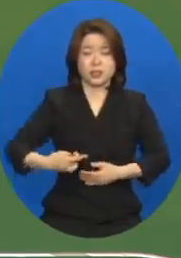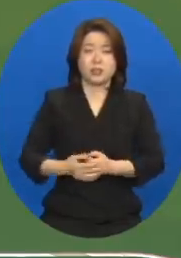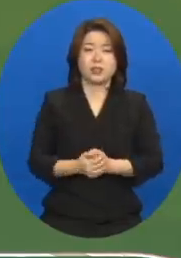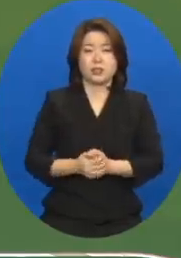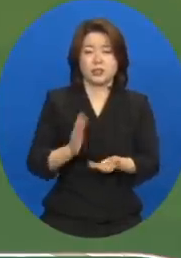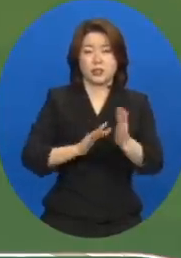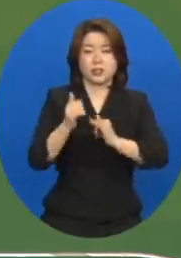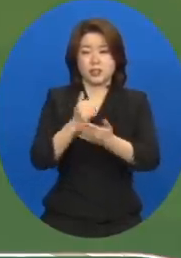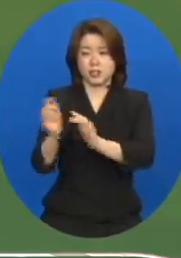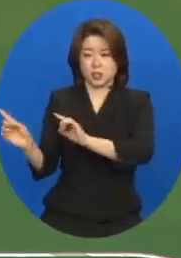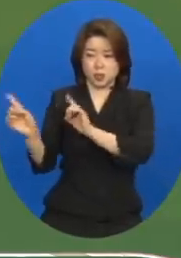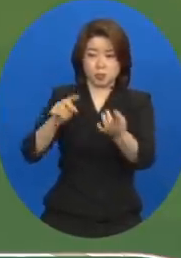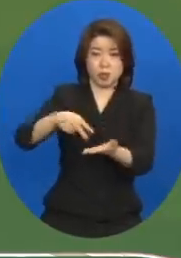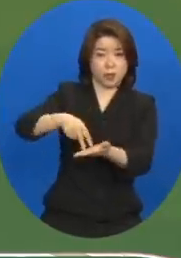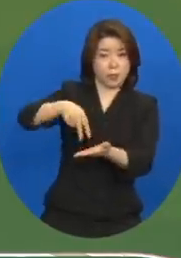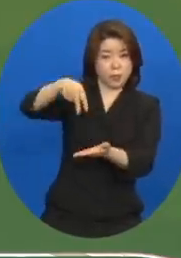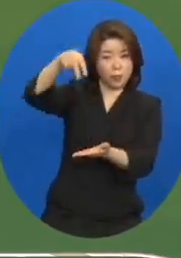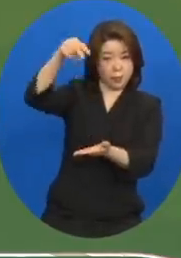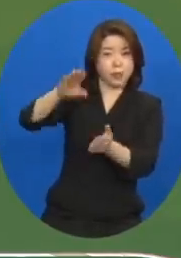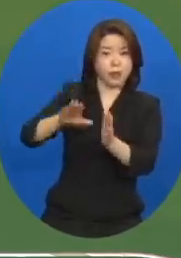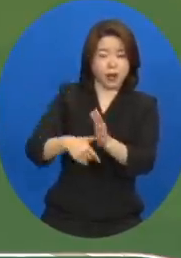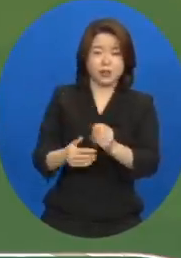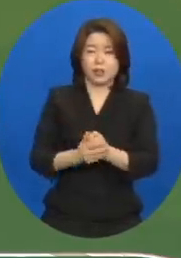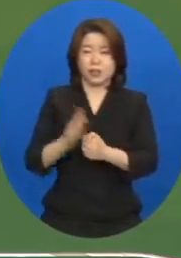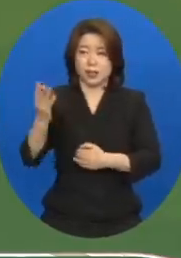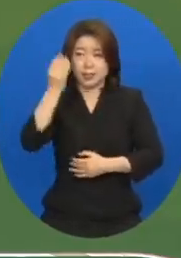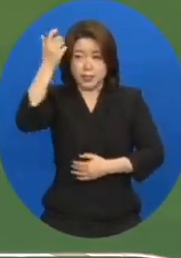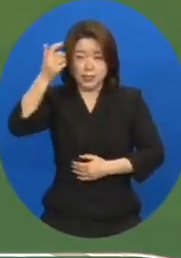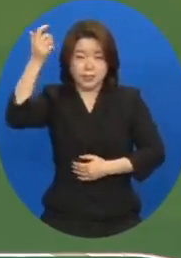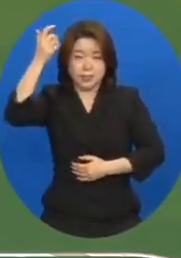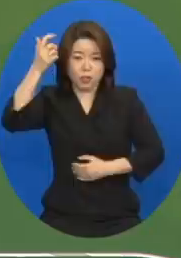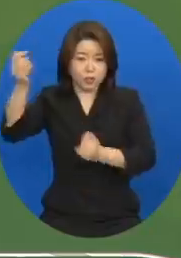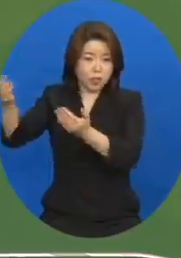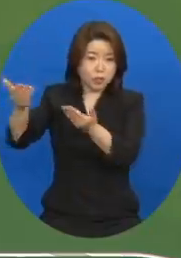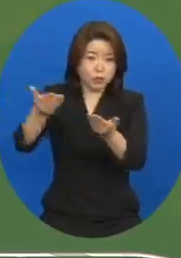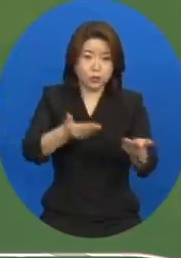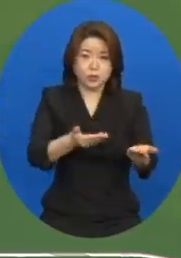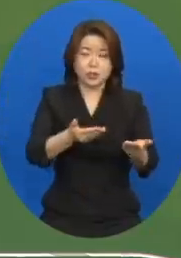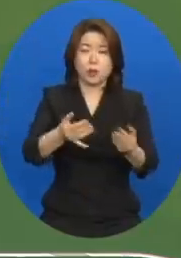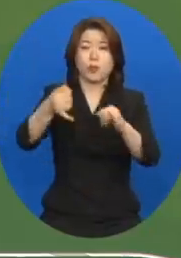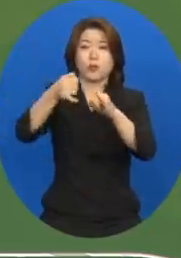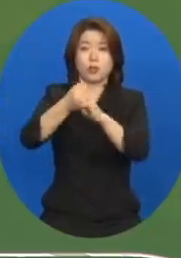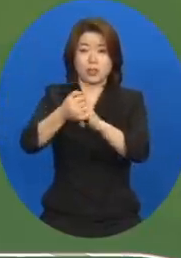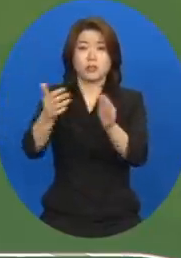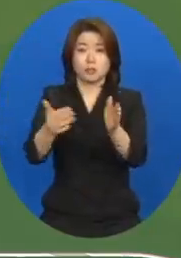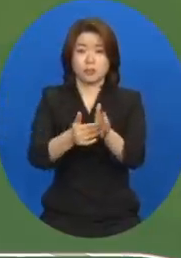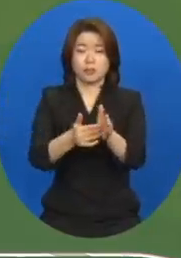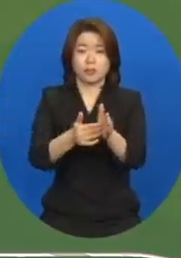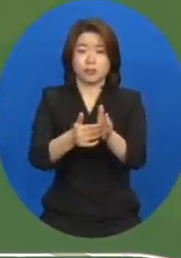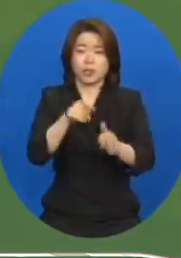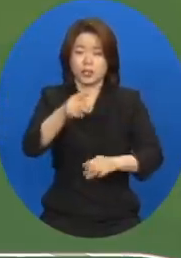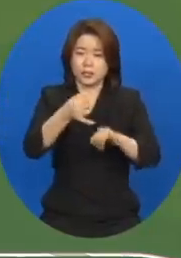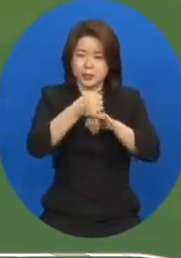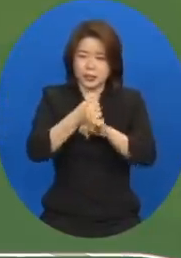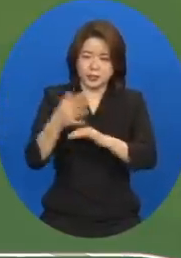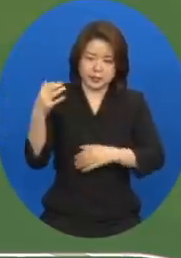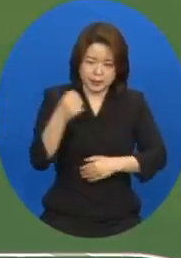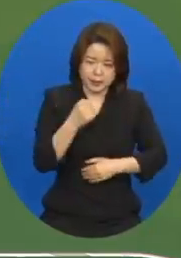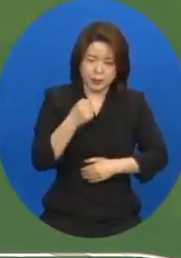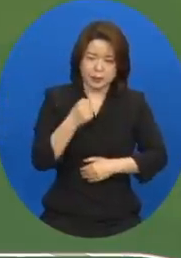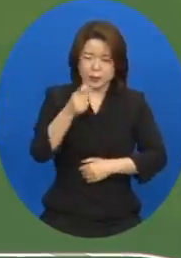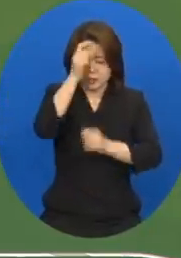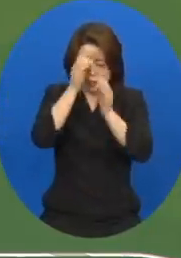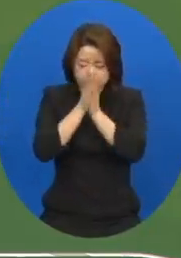예수님께서 부활 승천하실 때 성령을 받을 것이라 약속하셨어요. 그 약속 붙잡고